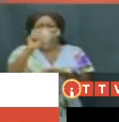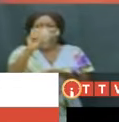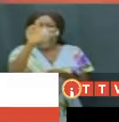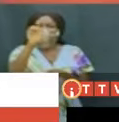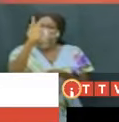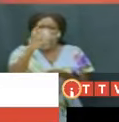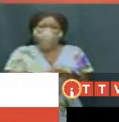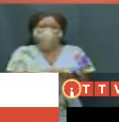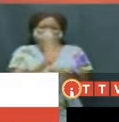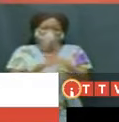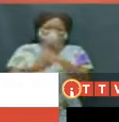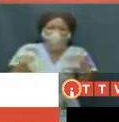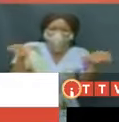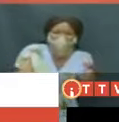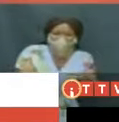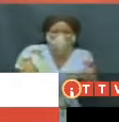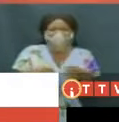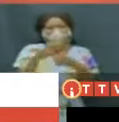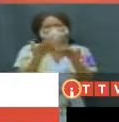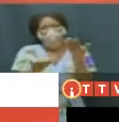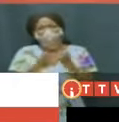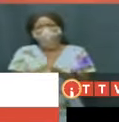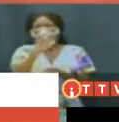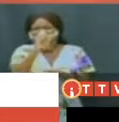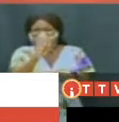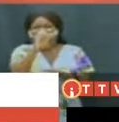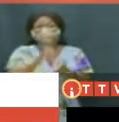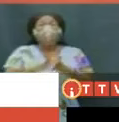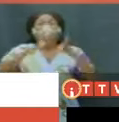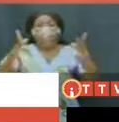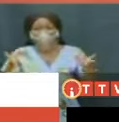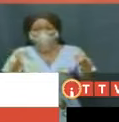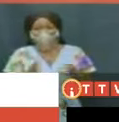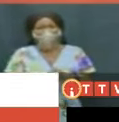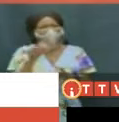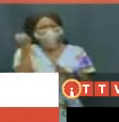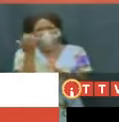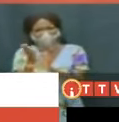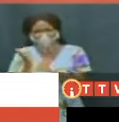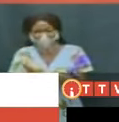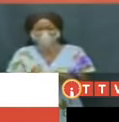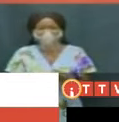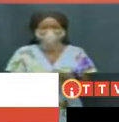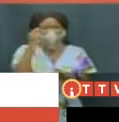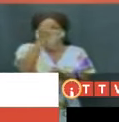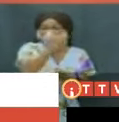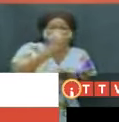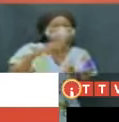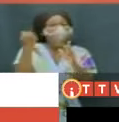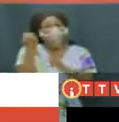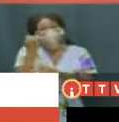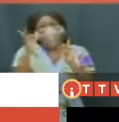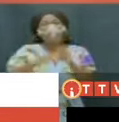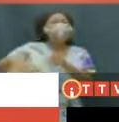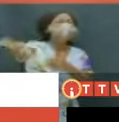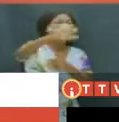zambiri mbiri. Ndomba imagwira mudzi wonse anthu. Ukangopita apa ife tadwala ndomba. Kupita apa kunonso